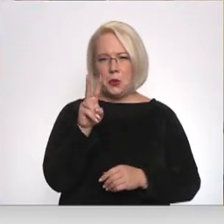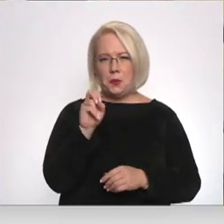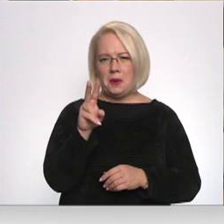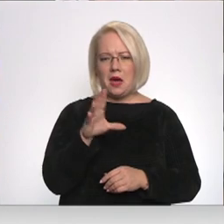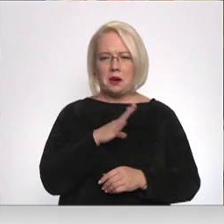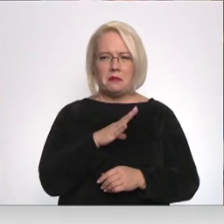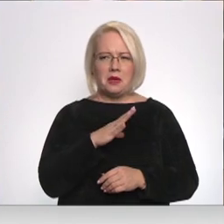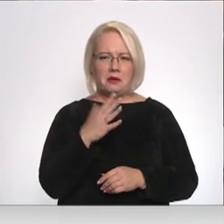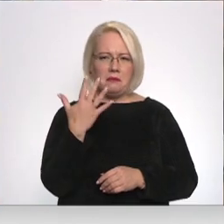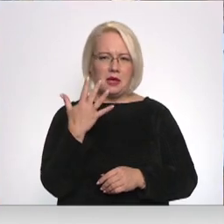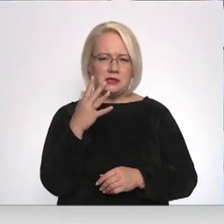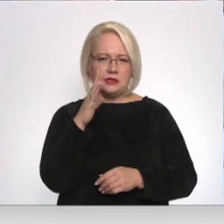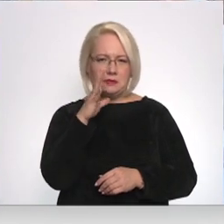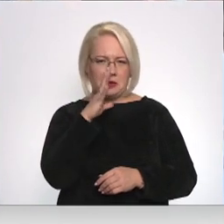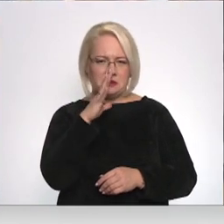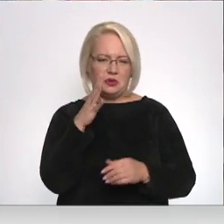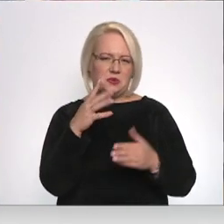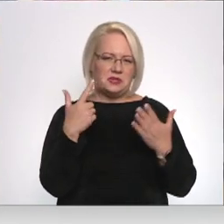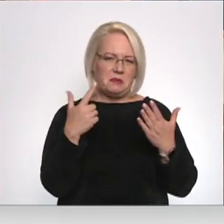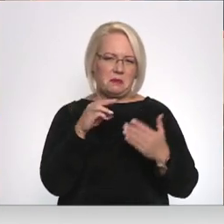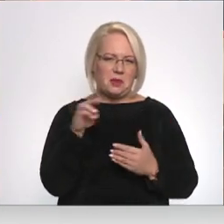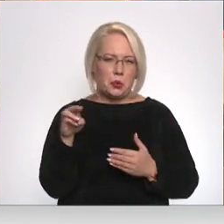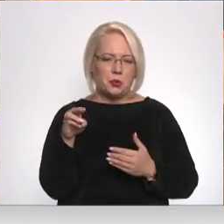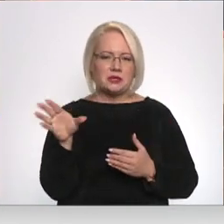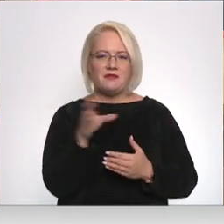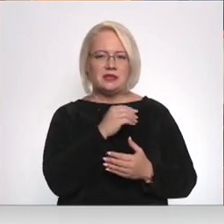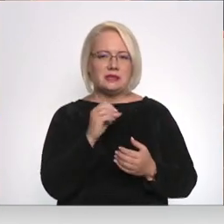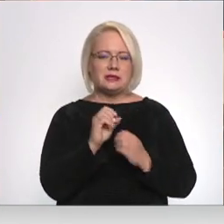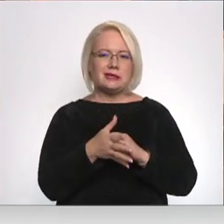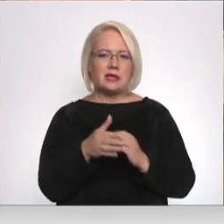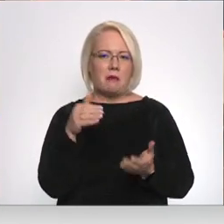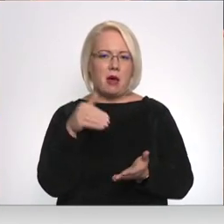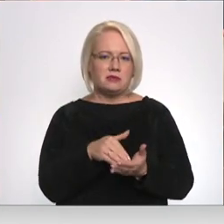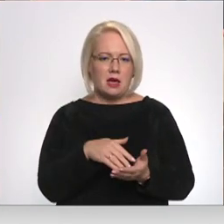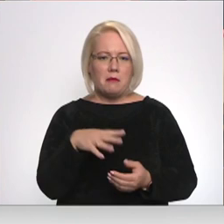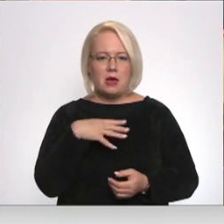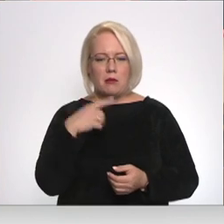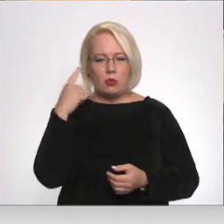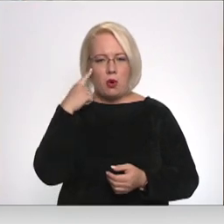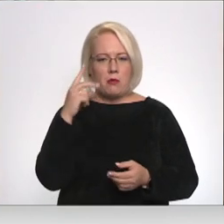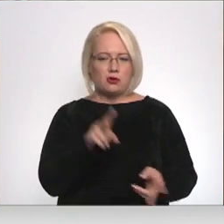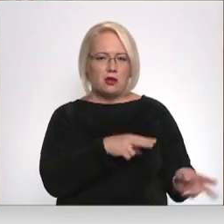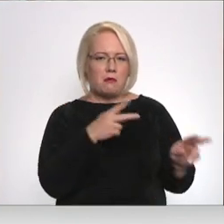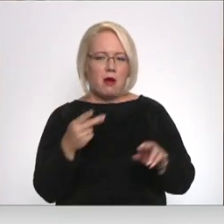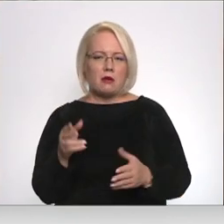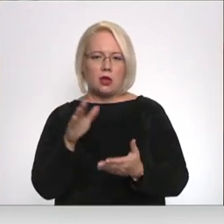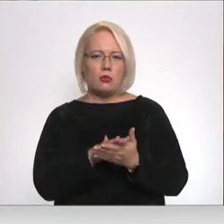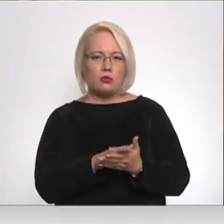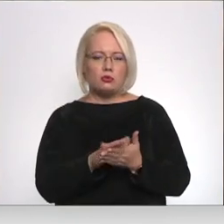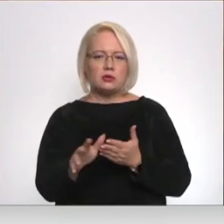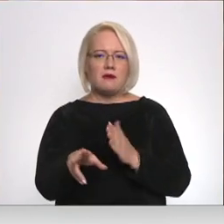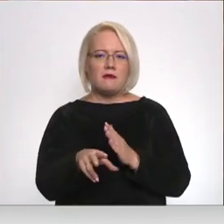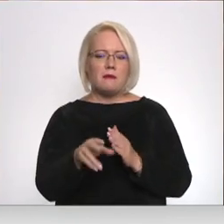arī minūtes 5-7, kad principā visa sistēma apstājās, jo bijām domājuši pāriet uz vēlēšanu